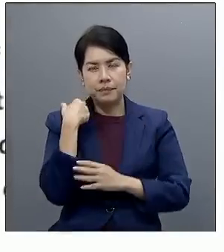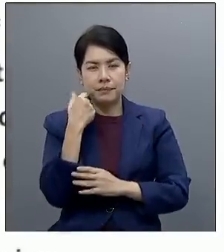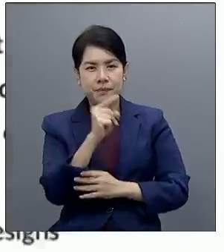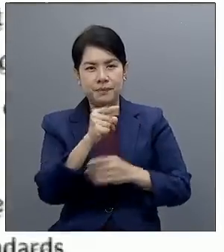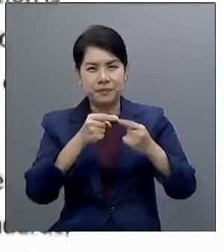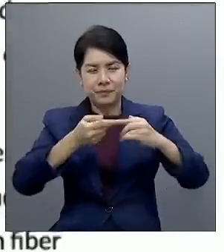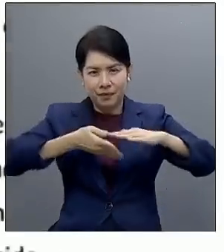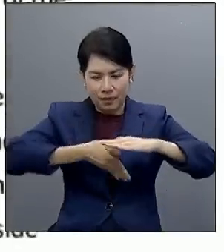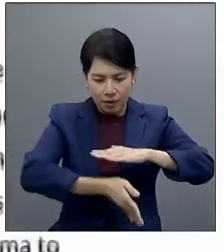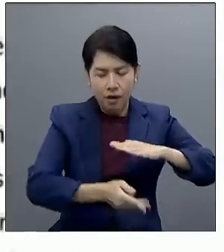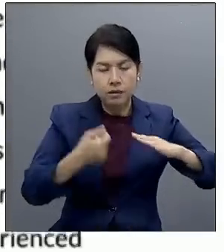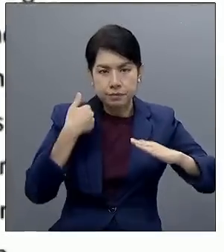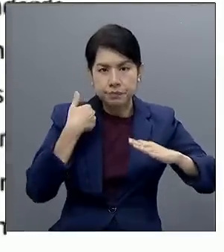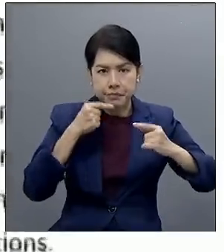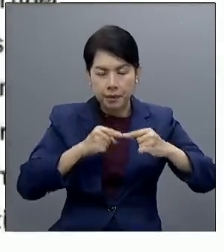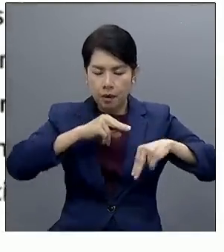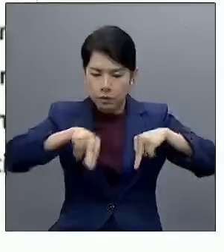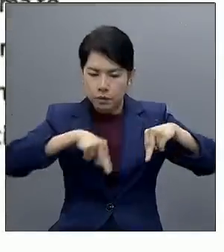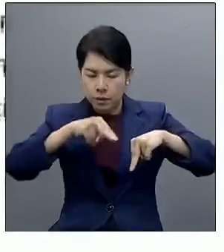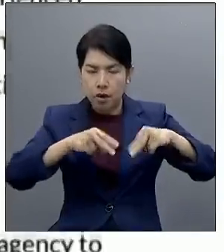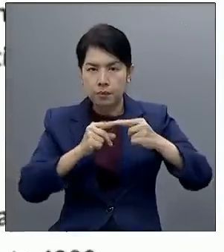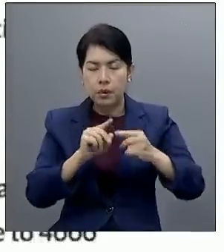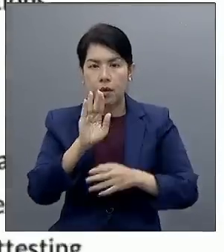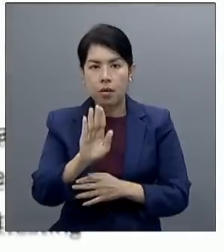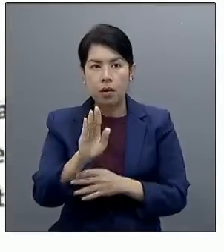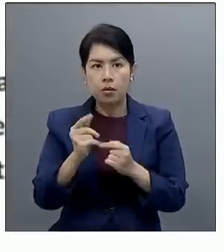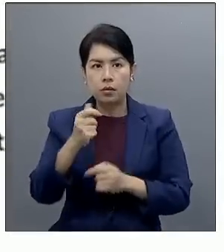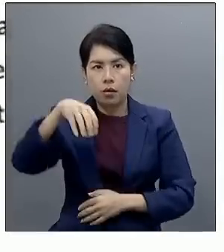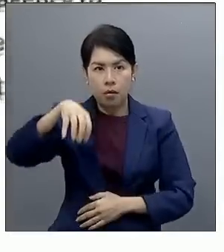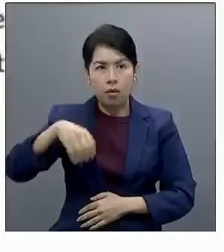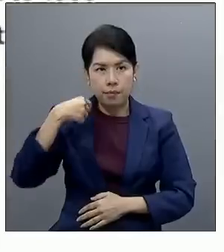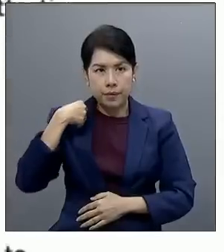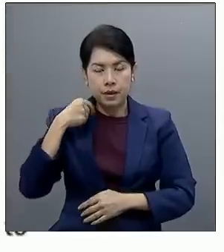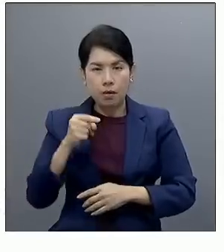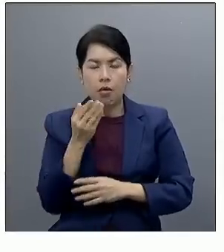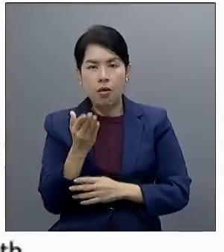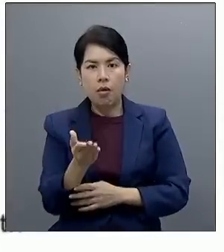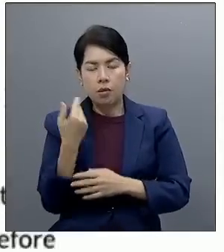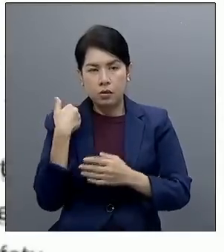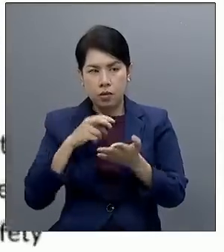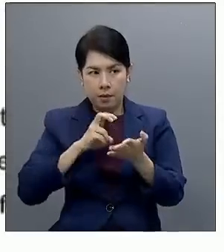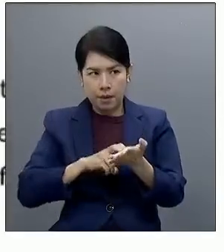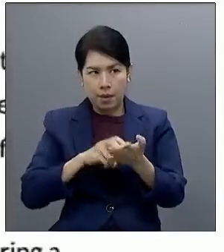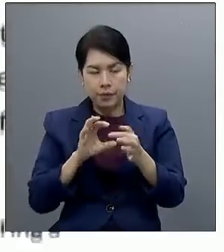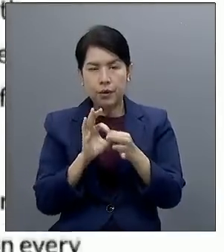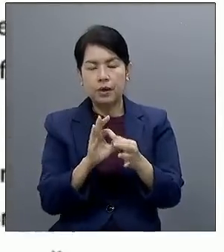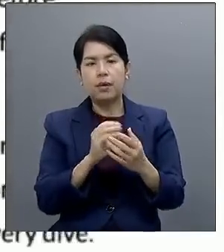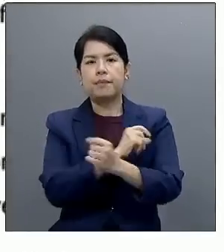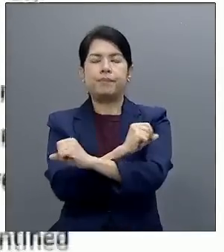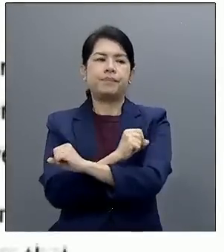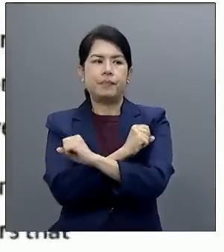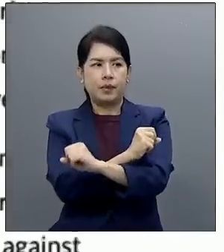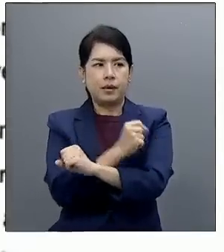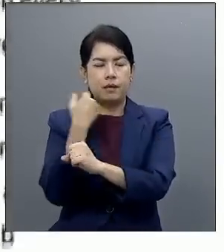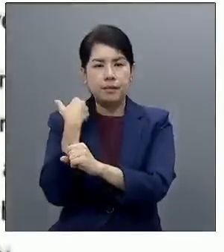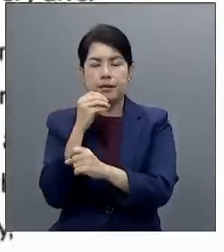เรือไททันเข้าไปรับการตรวจสอบจากองค์กรอิสระต่างๆเพื่อขอใบรับรองความปลอดภัยโดยเขาระบุเขาว่าการจัด